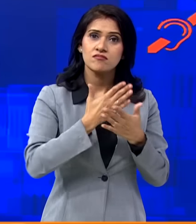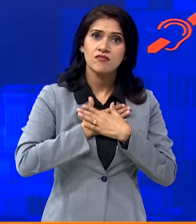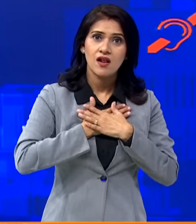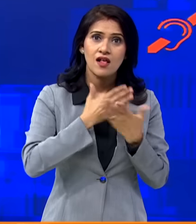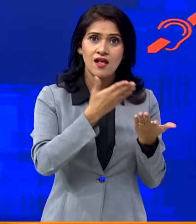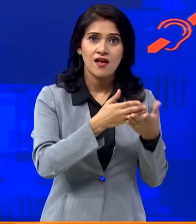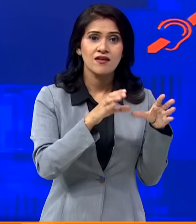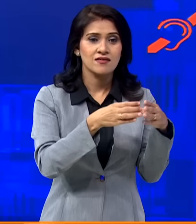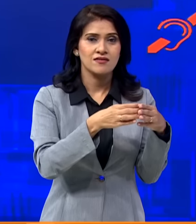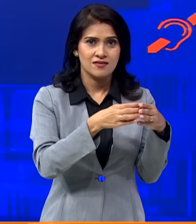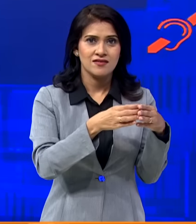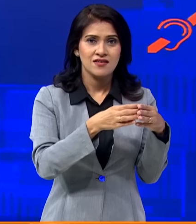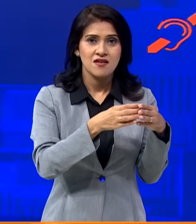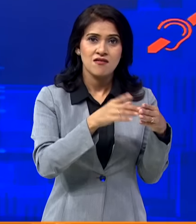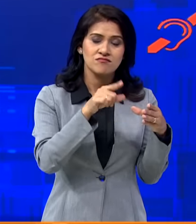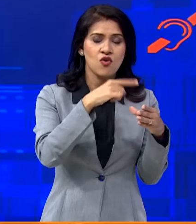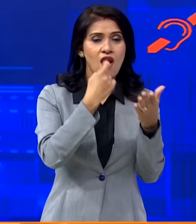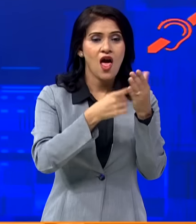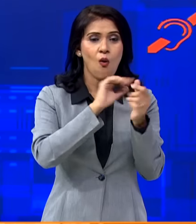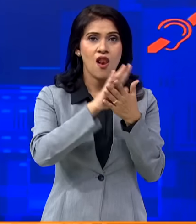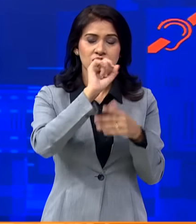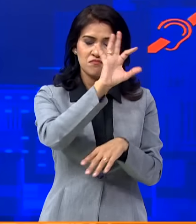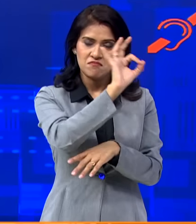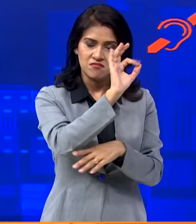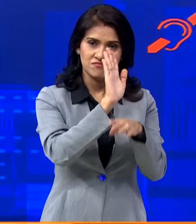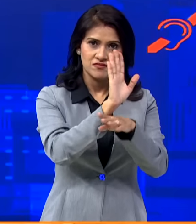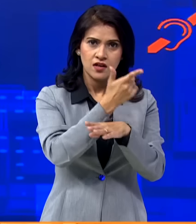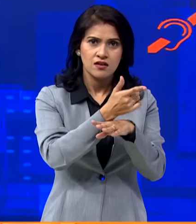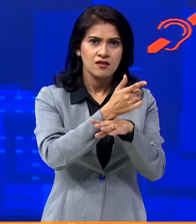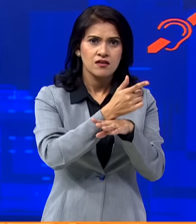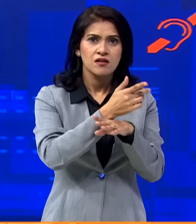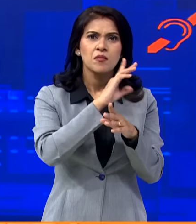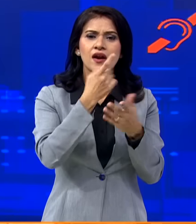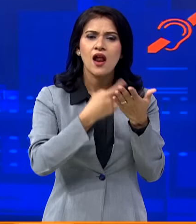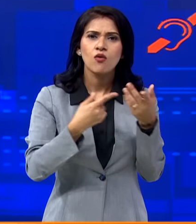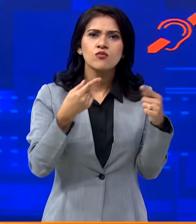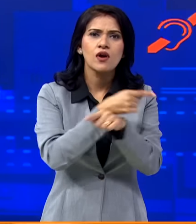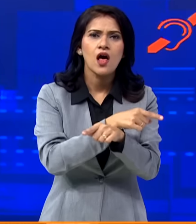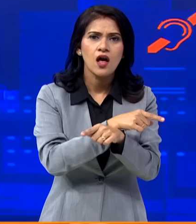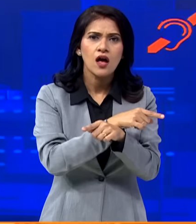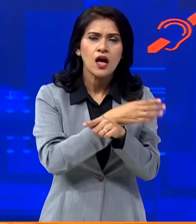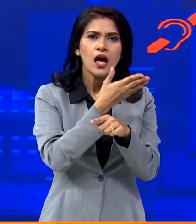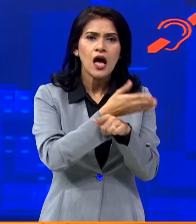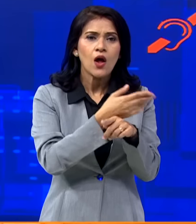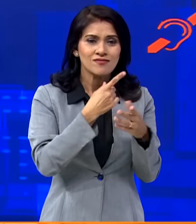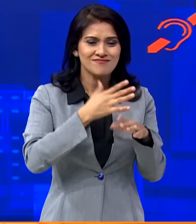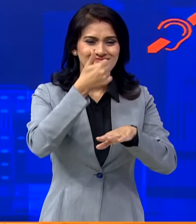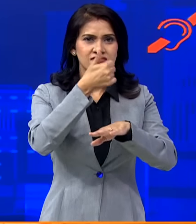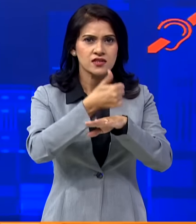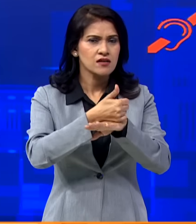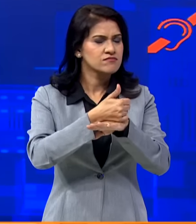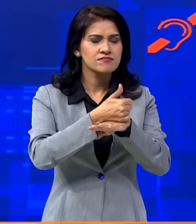खत्म करने में कितने दिन लगेंगे य दुर्भाग्य है य एक स्वस्थ विपक्ष होना